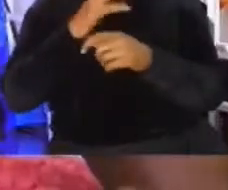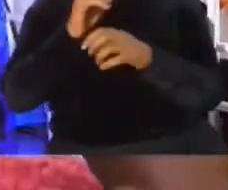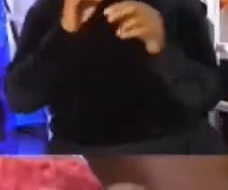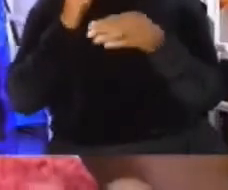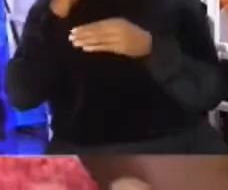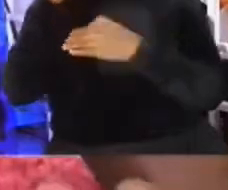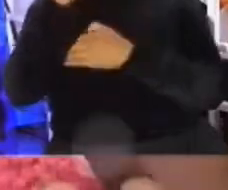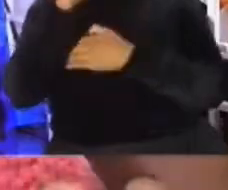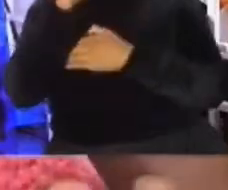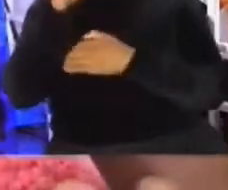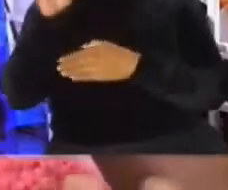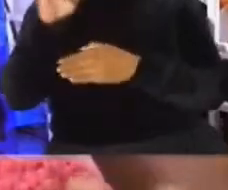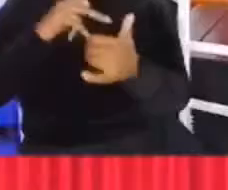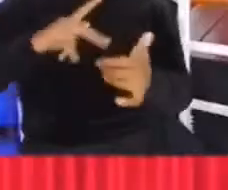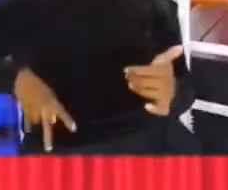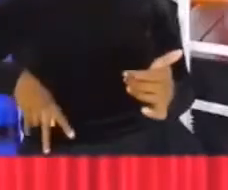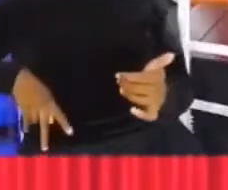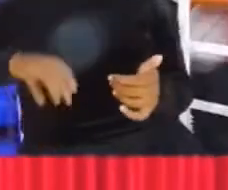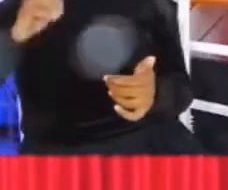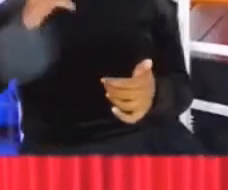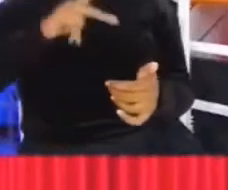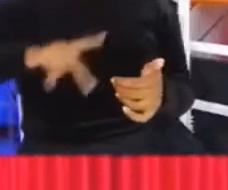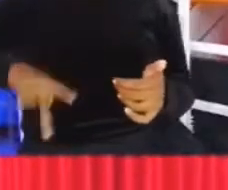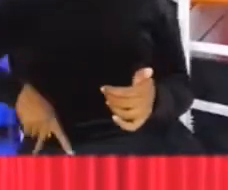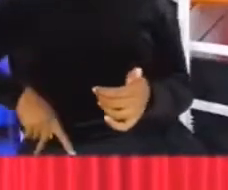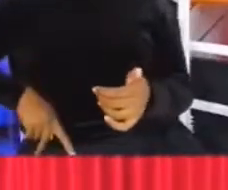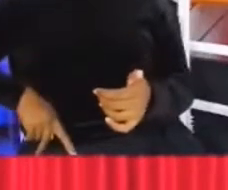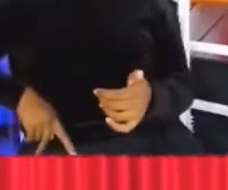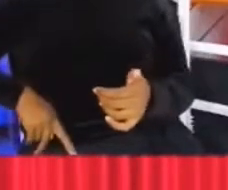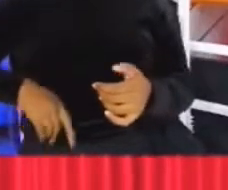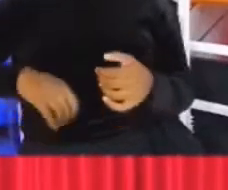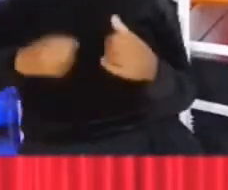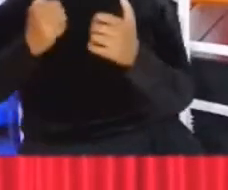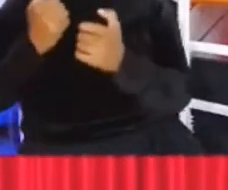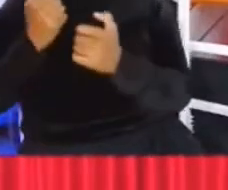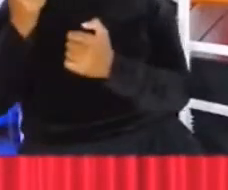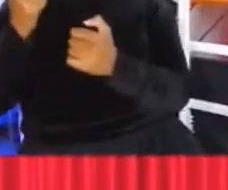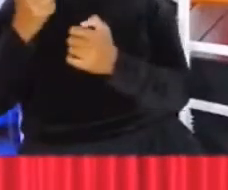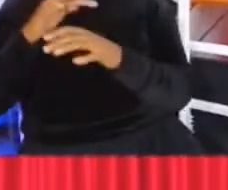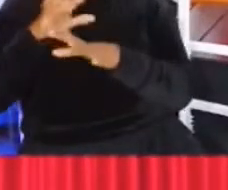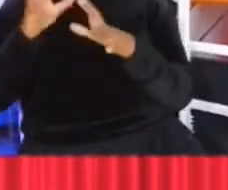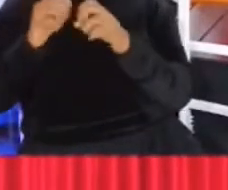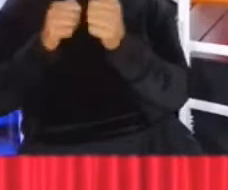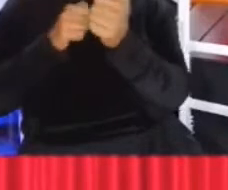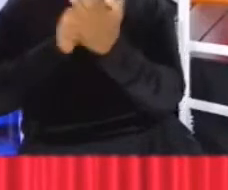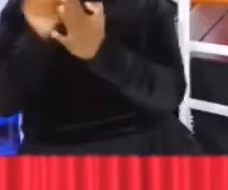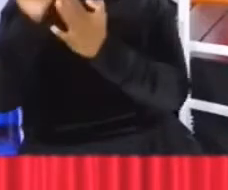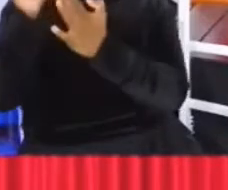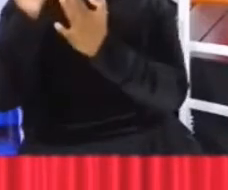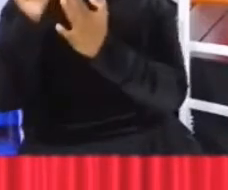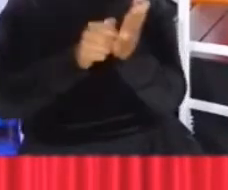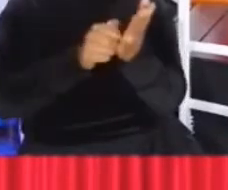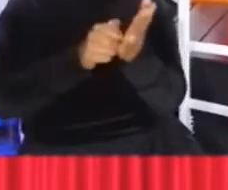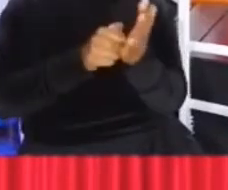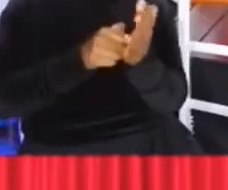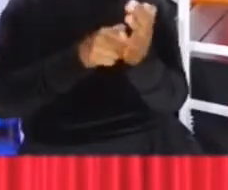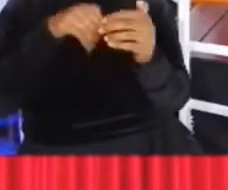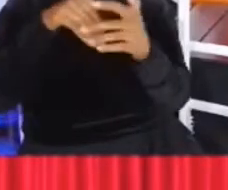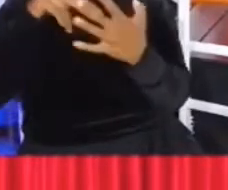Kuharagani ya mifago yothe ya daimono. Tuwa kere na magogona maduma. Ishindwe katika jina. Marea maroga